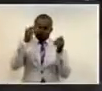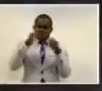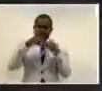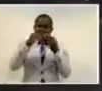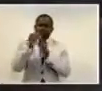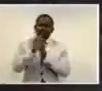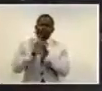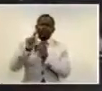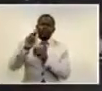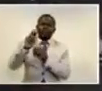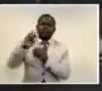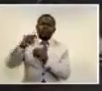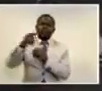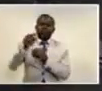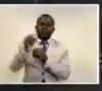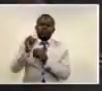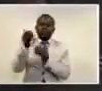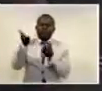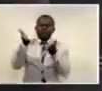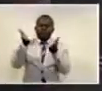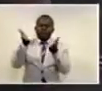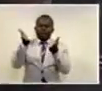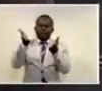Karongi ari hano